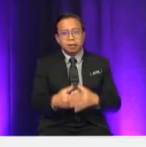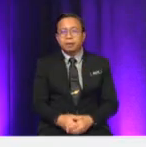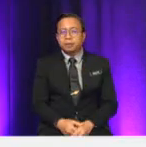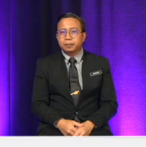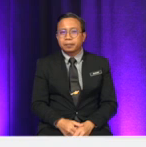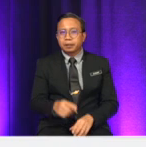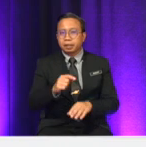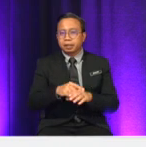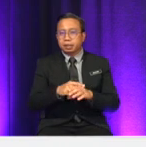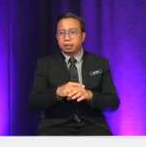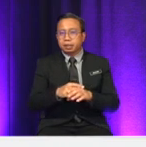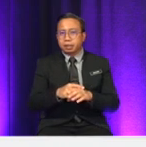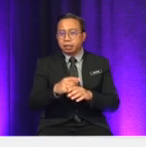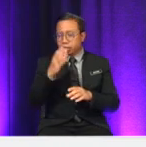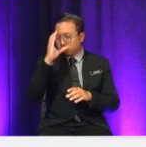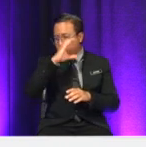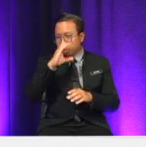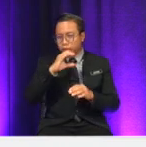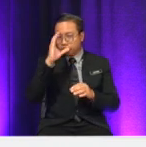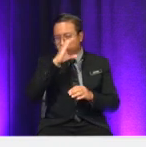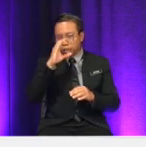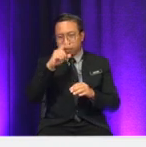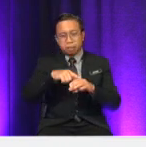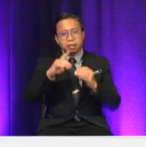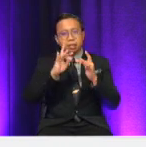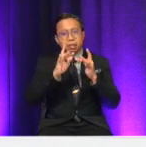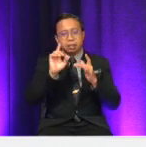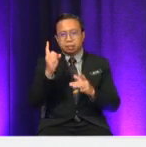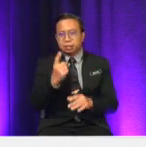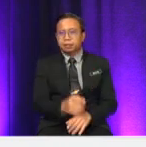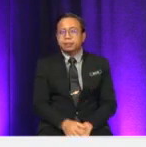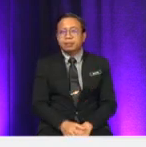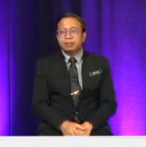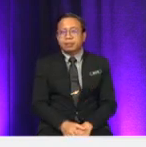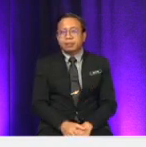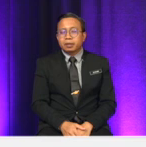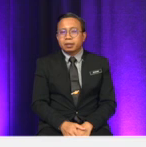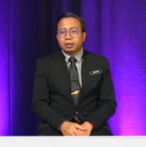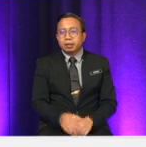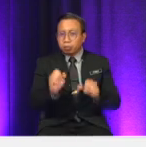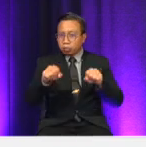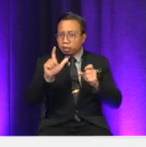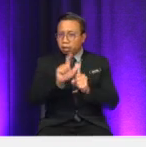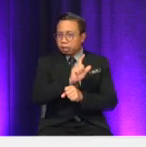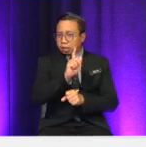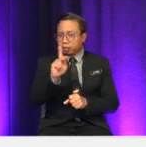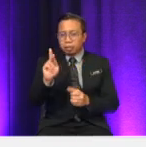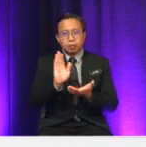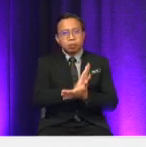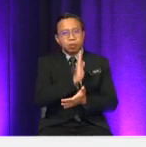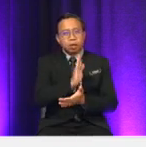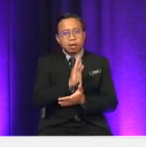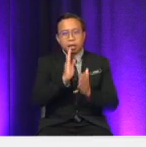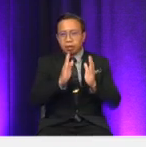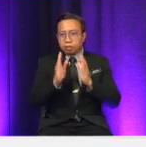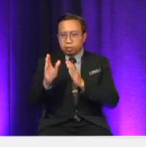semua maklumat berada di hujung jari Alisha dulu. Okey, baik. Alisha, boleh tak tolong lengkapkan borang perancangan